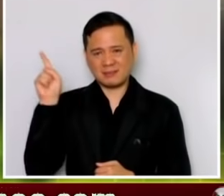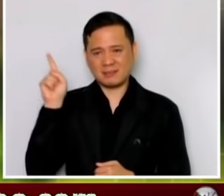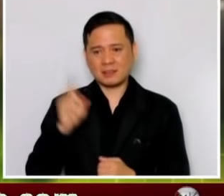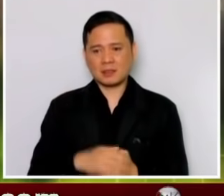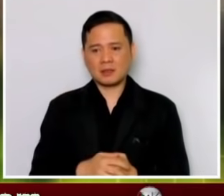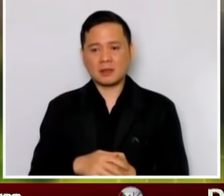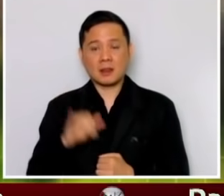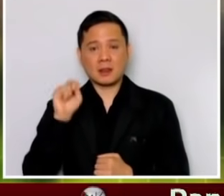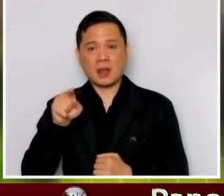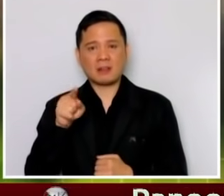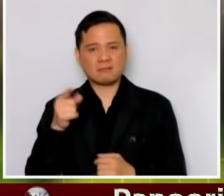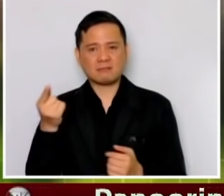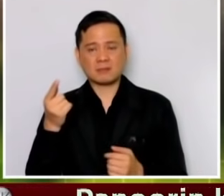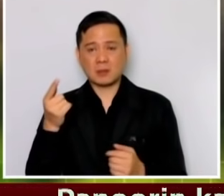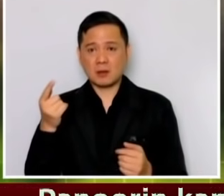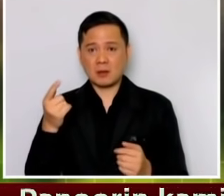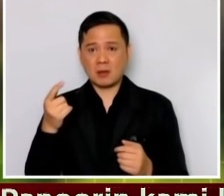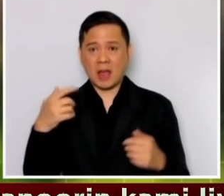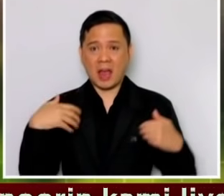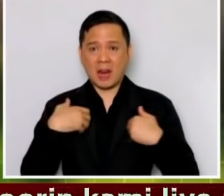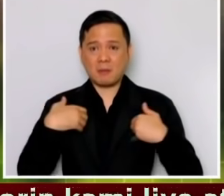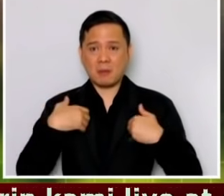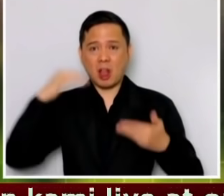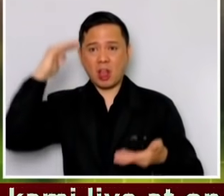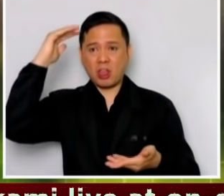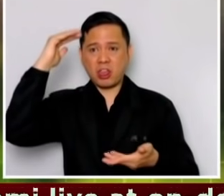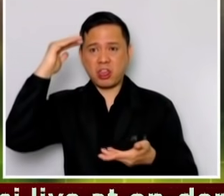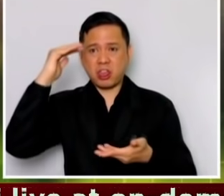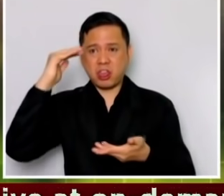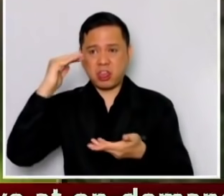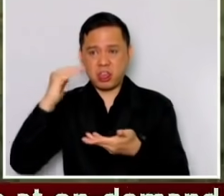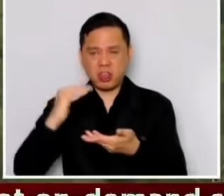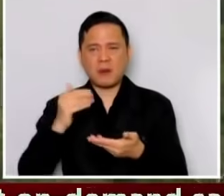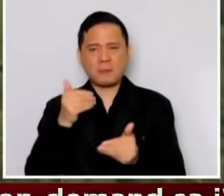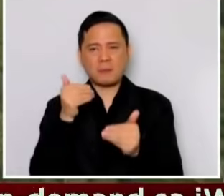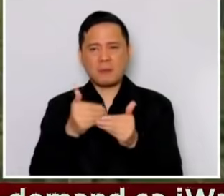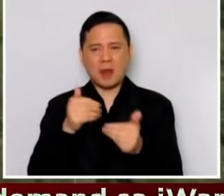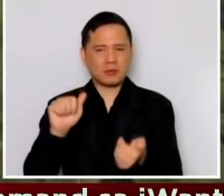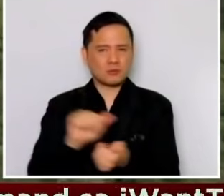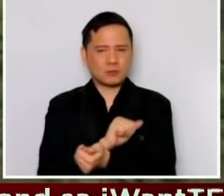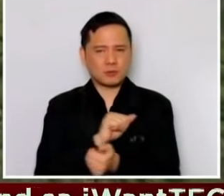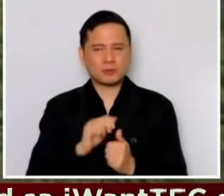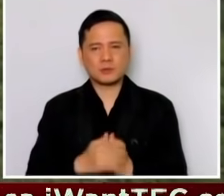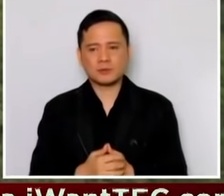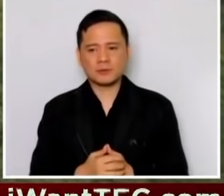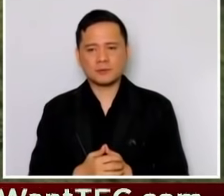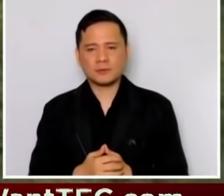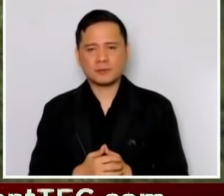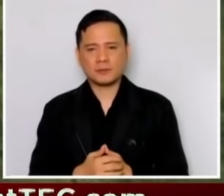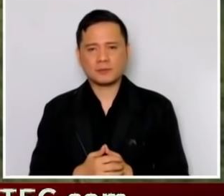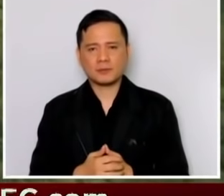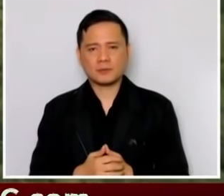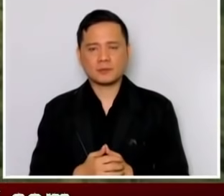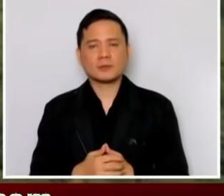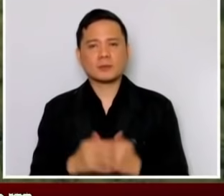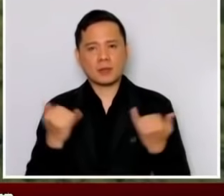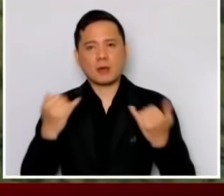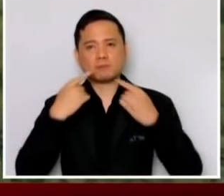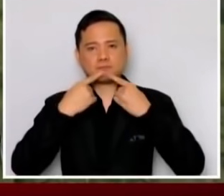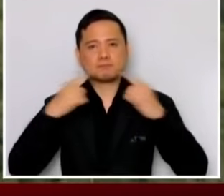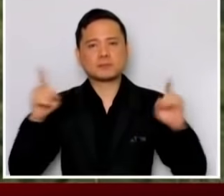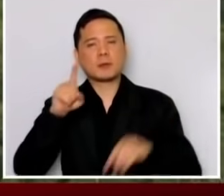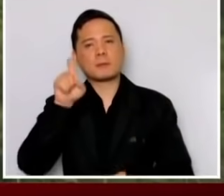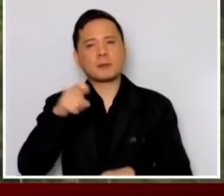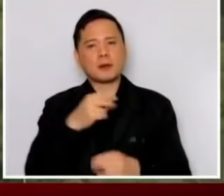mga endangered species o nanganganib ng maubos. Agad naman na nagdeklara ng proteksyon sa mga paniki at